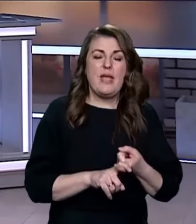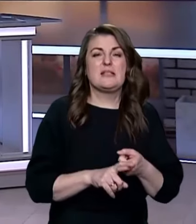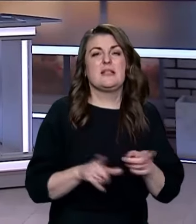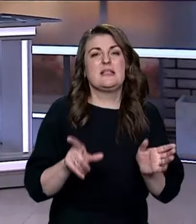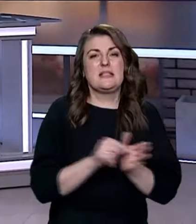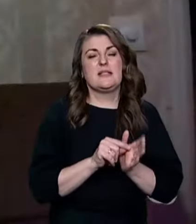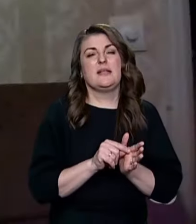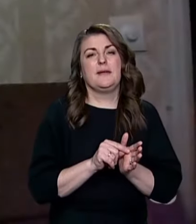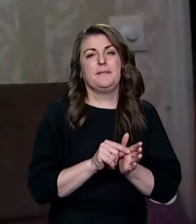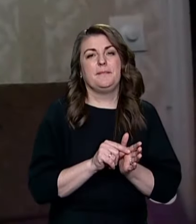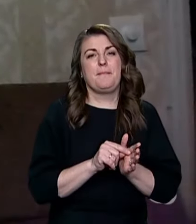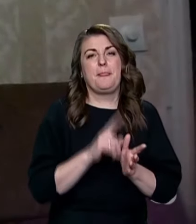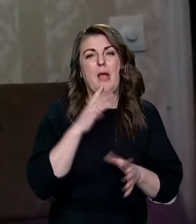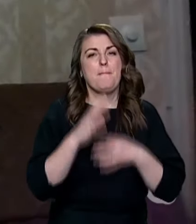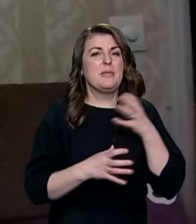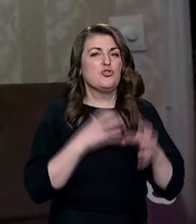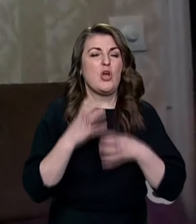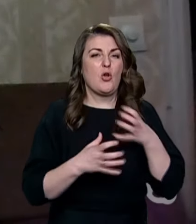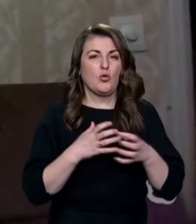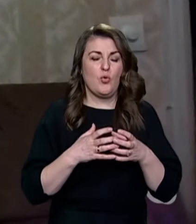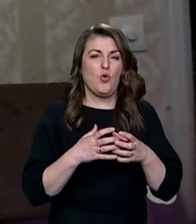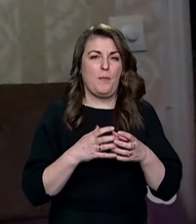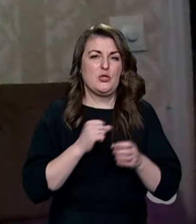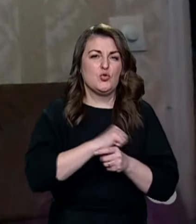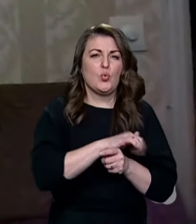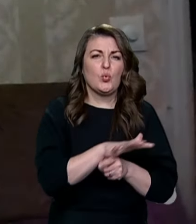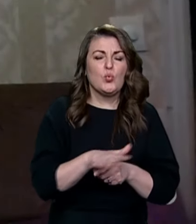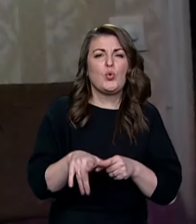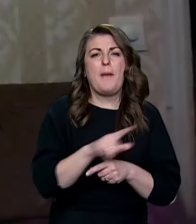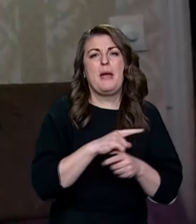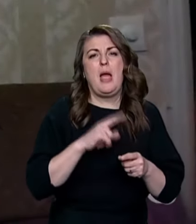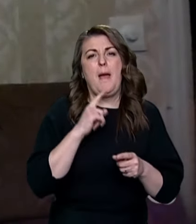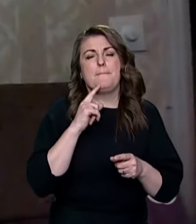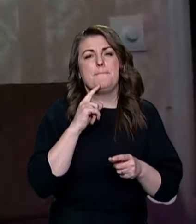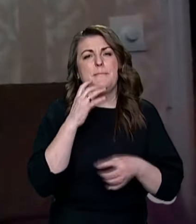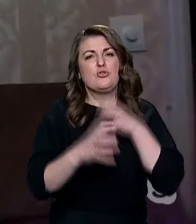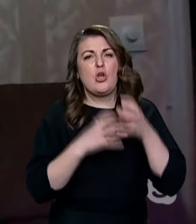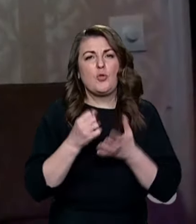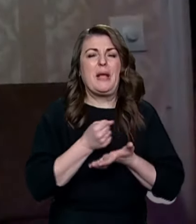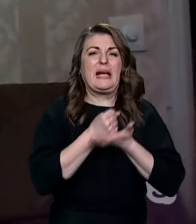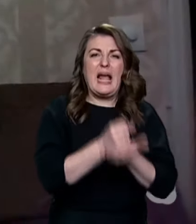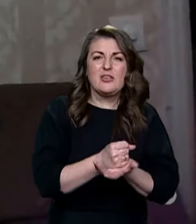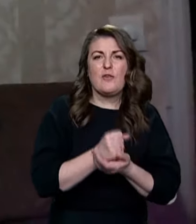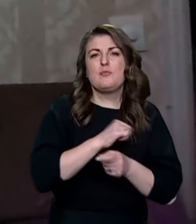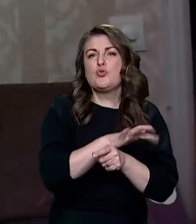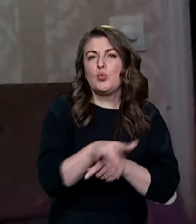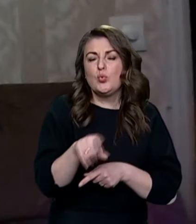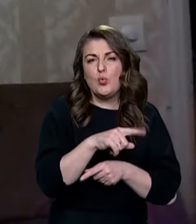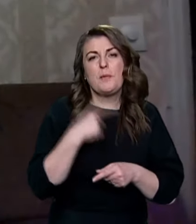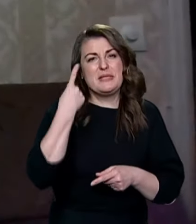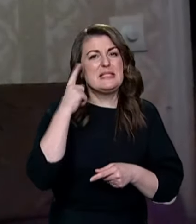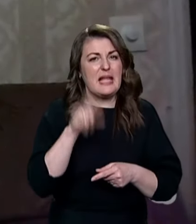пов'язаний з міжнародними структурами, з міжнародними грантовими структурами, тому що,